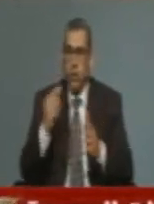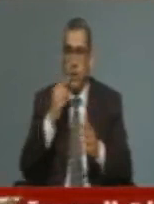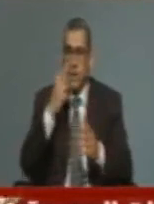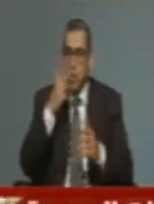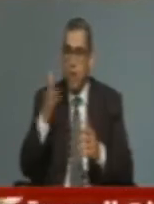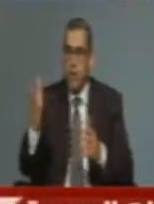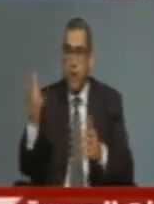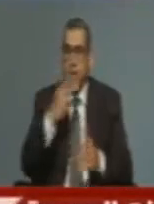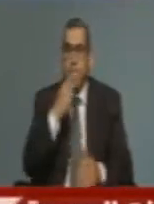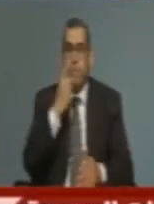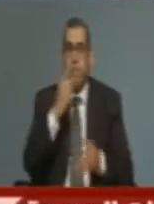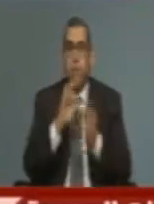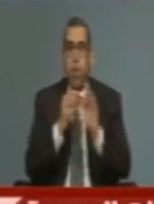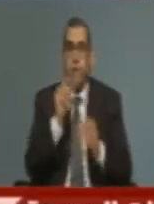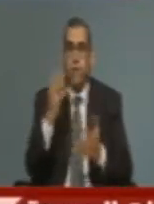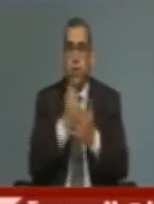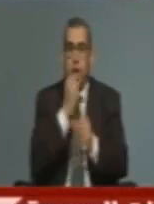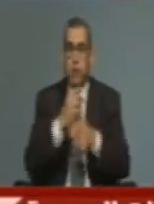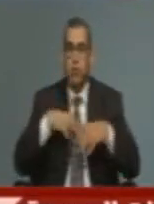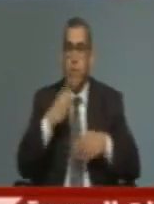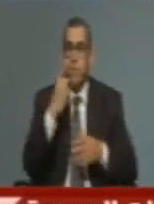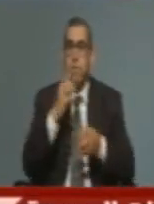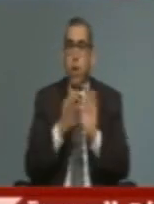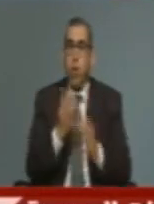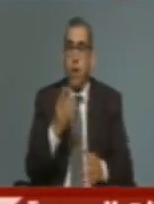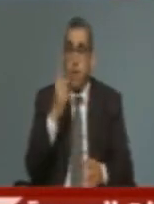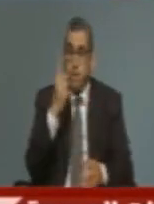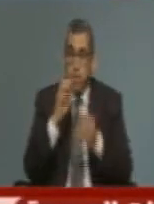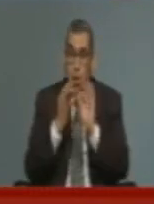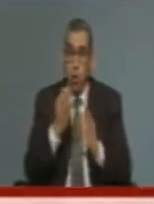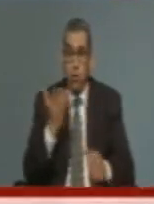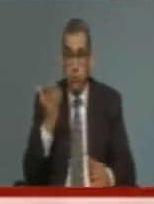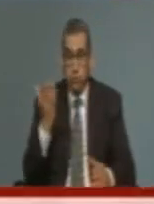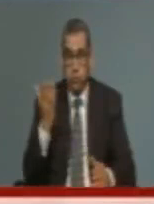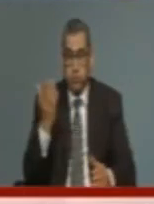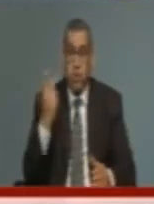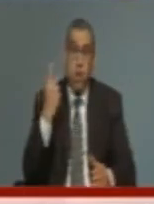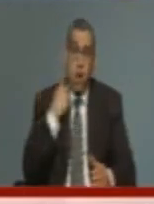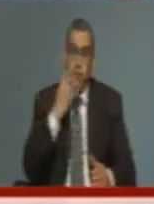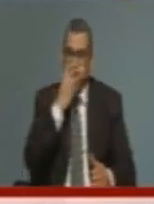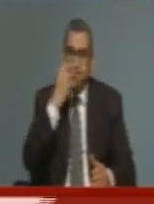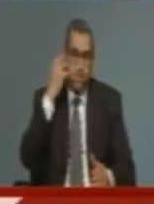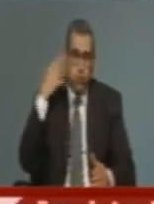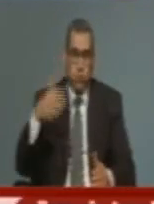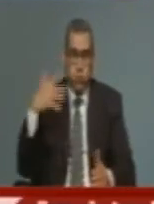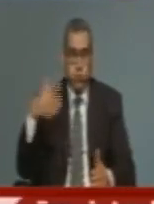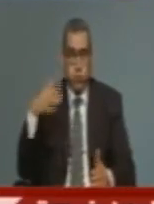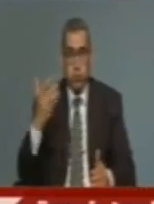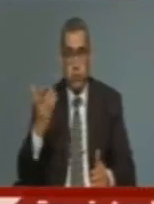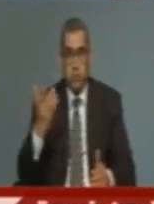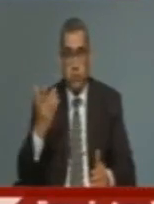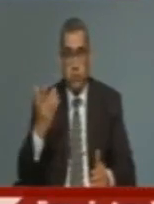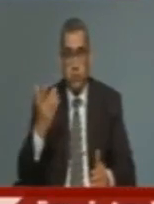السنة. 1,000,000 فرصة عمل ده يعني ايه؟ ده رقم ضخم جدا. الدول